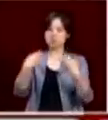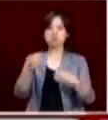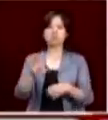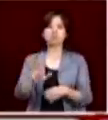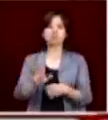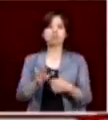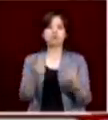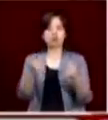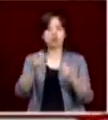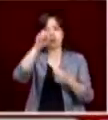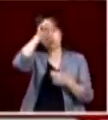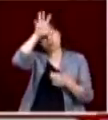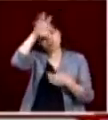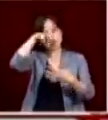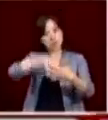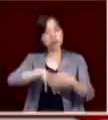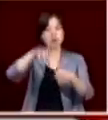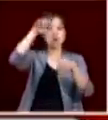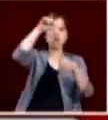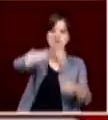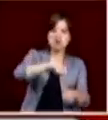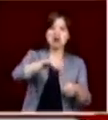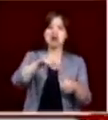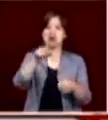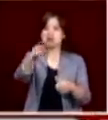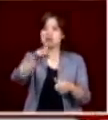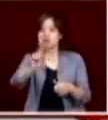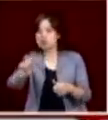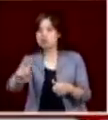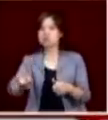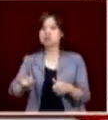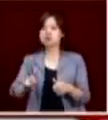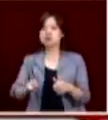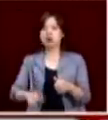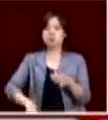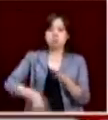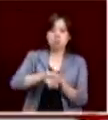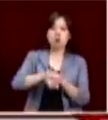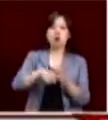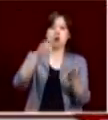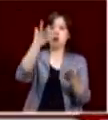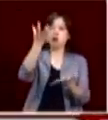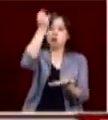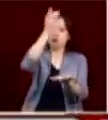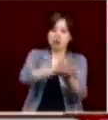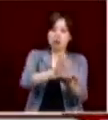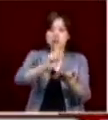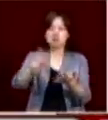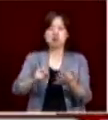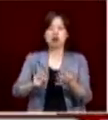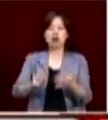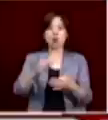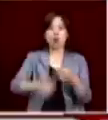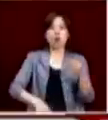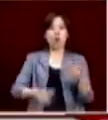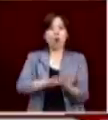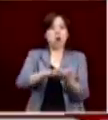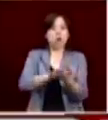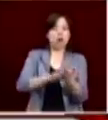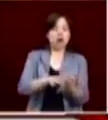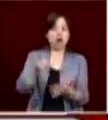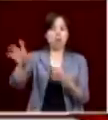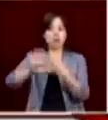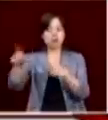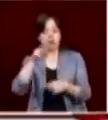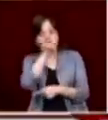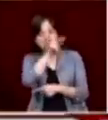括咱的党来处分，你该安怎？这个天官该安怎做的，并无照规矩来，拢看